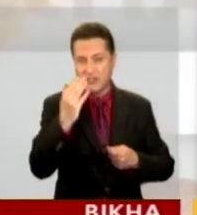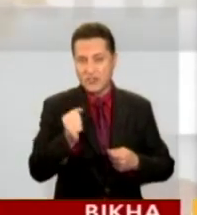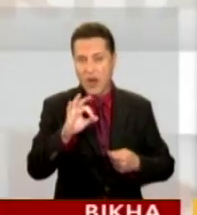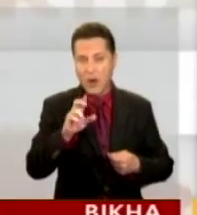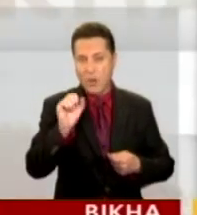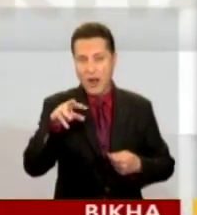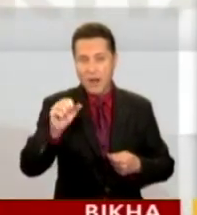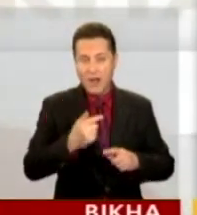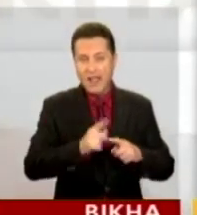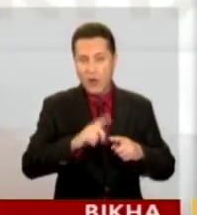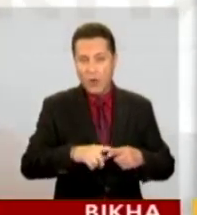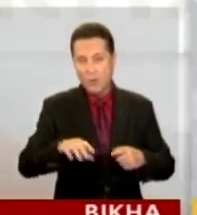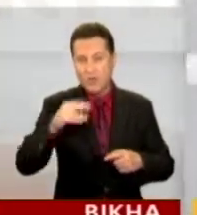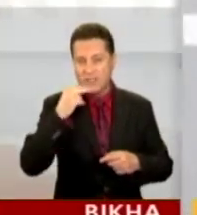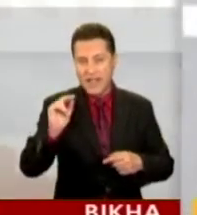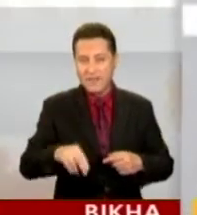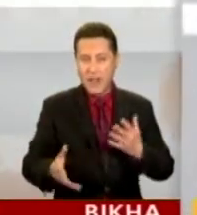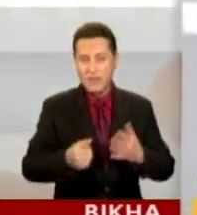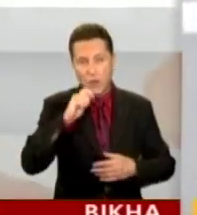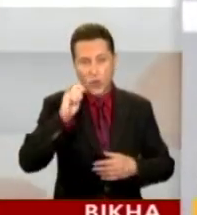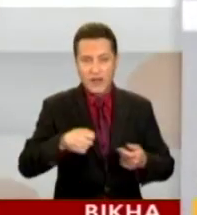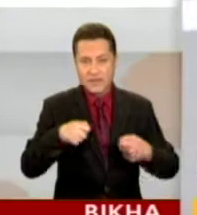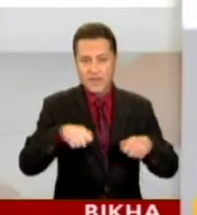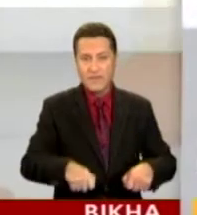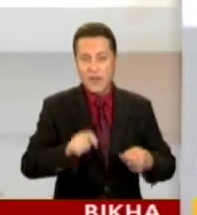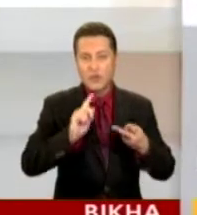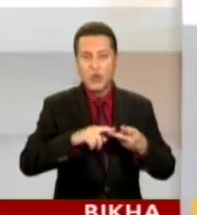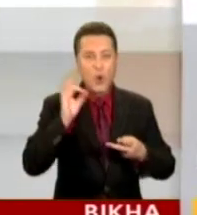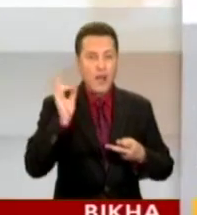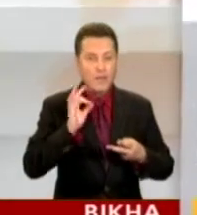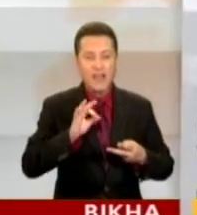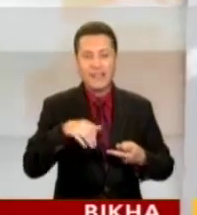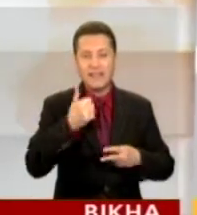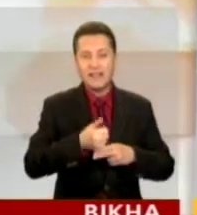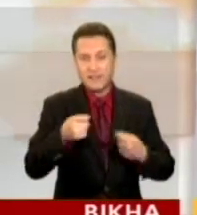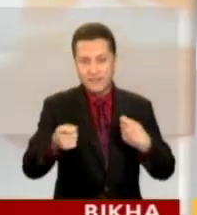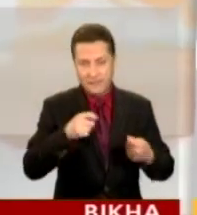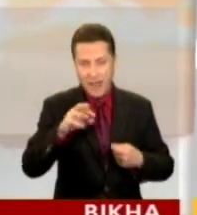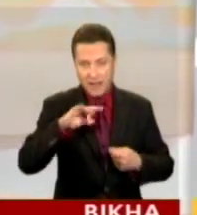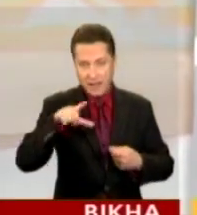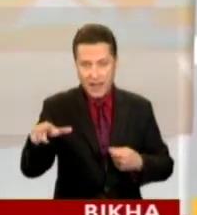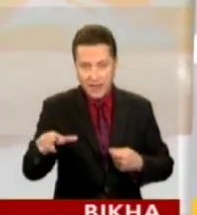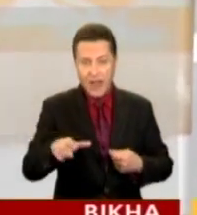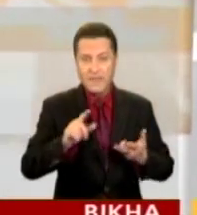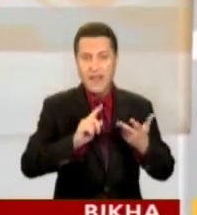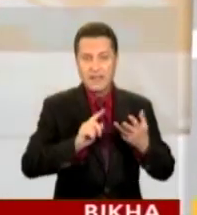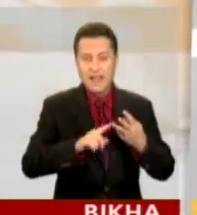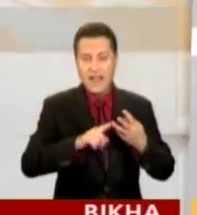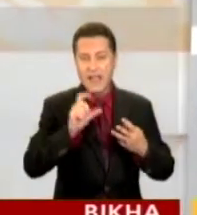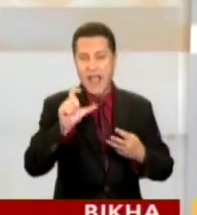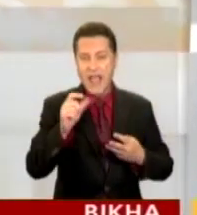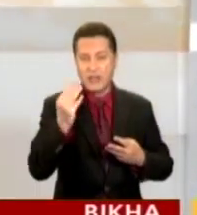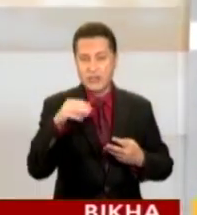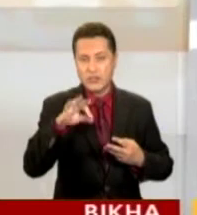якому закидають підтримку української влади. Друга канцлерка Німеччини Ангела Меркель з тої самої причини. На третьому ж пункті Кетрін Ештон